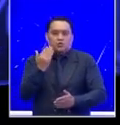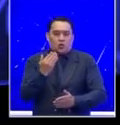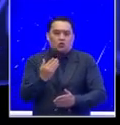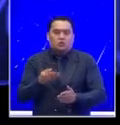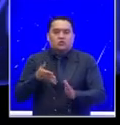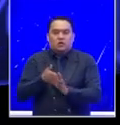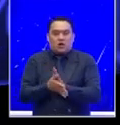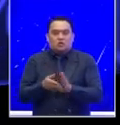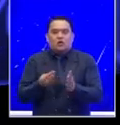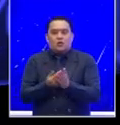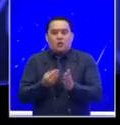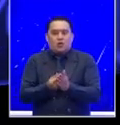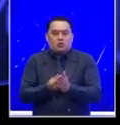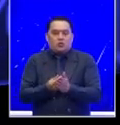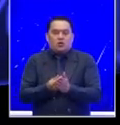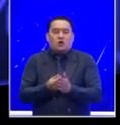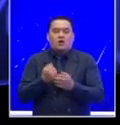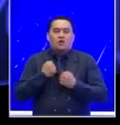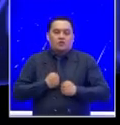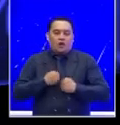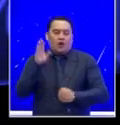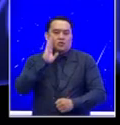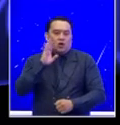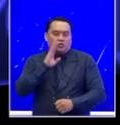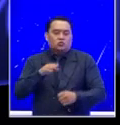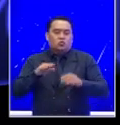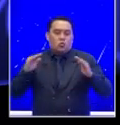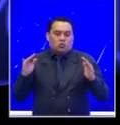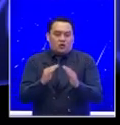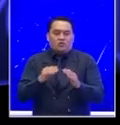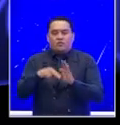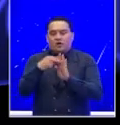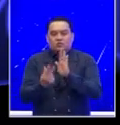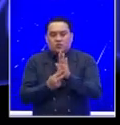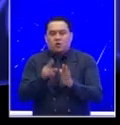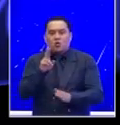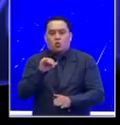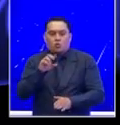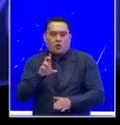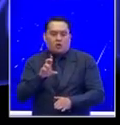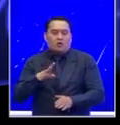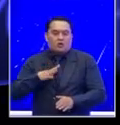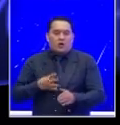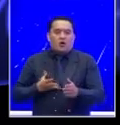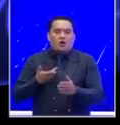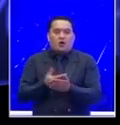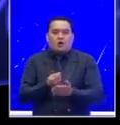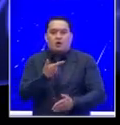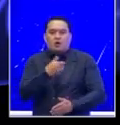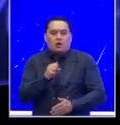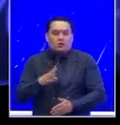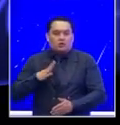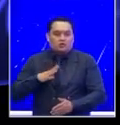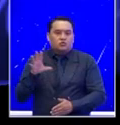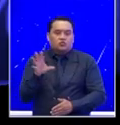будут тратить из семейного бюджета и любители ванн. Горячее водоснабжение подешевело более чем на 18 тенге за кубометр. В оплате за газ незначительная. Разница